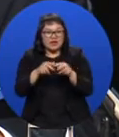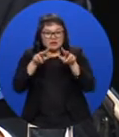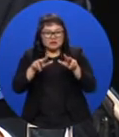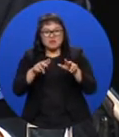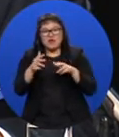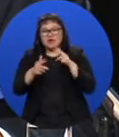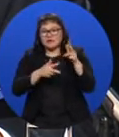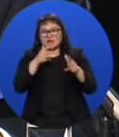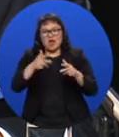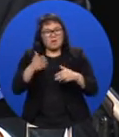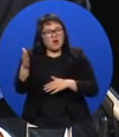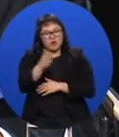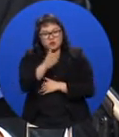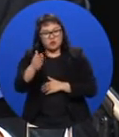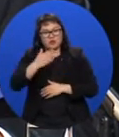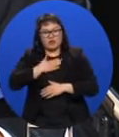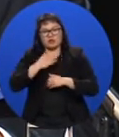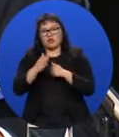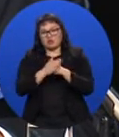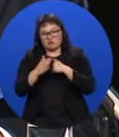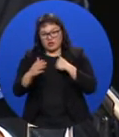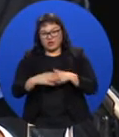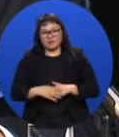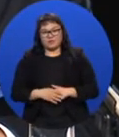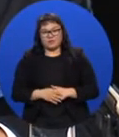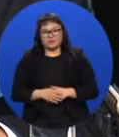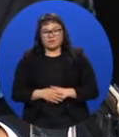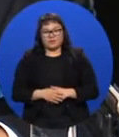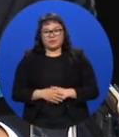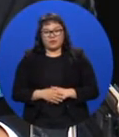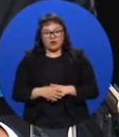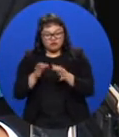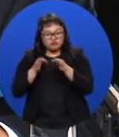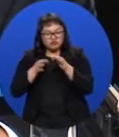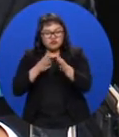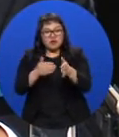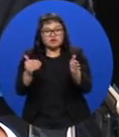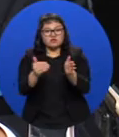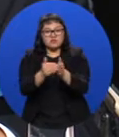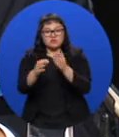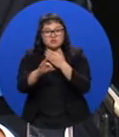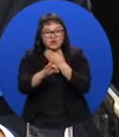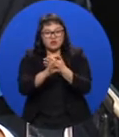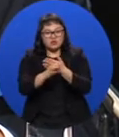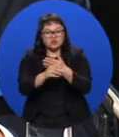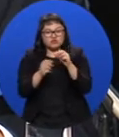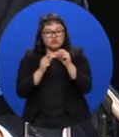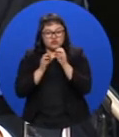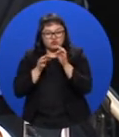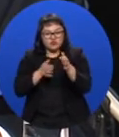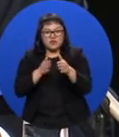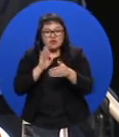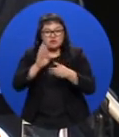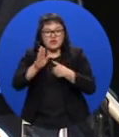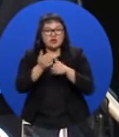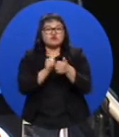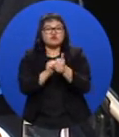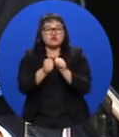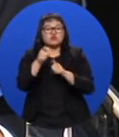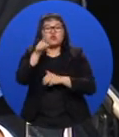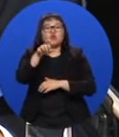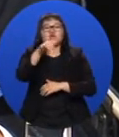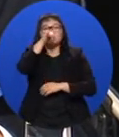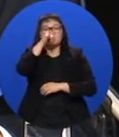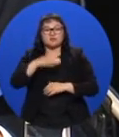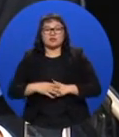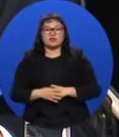사업도 하지 않고 있고 저 때문에 투자를 하셨잖아요. 투자를 하셨죠. 예, 예. 그럼 투자하시면 그 주식은 어디 계시냐고요,